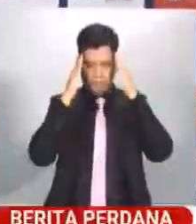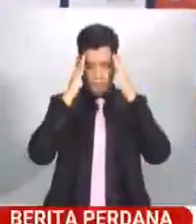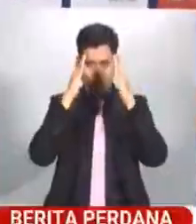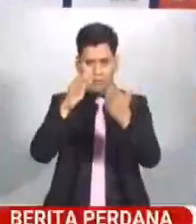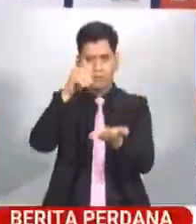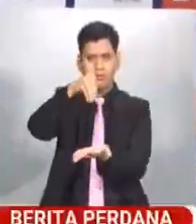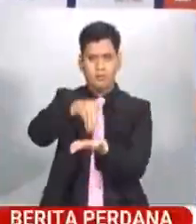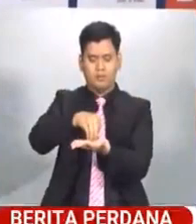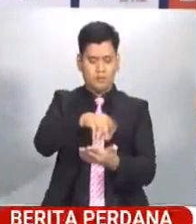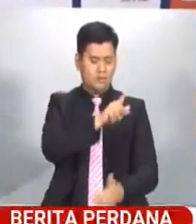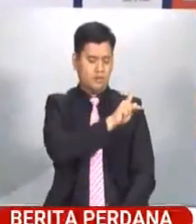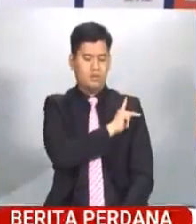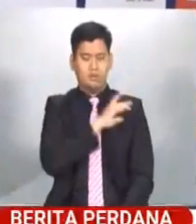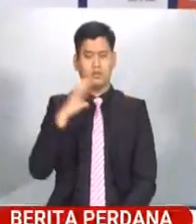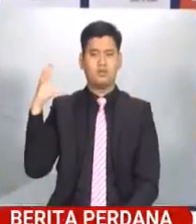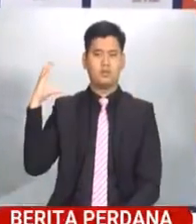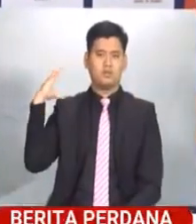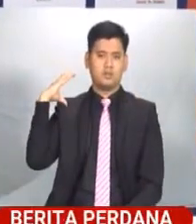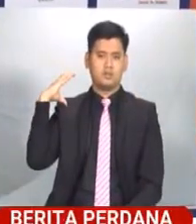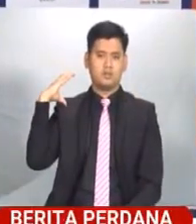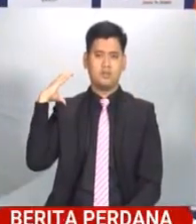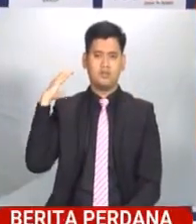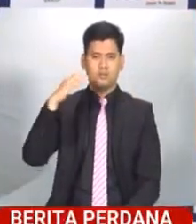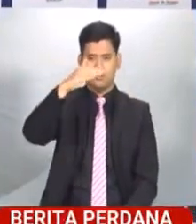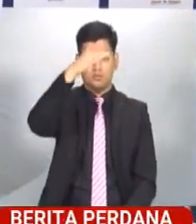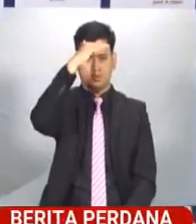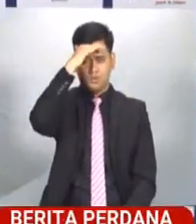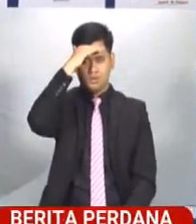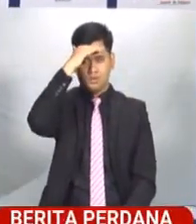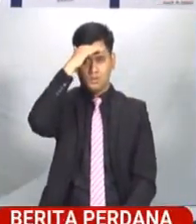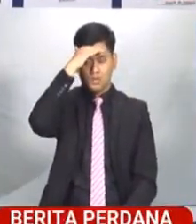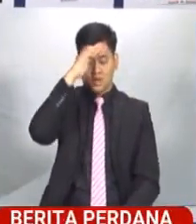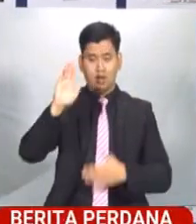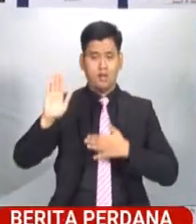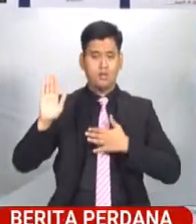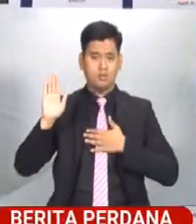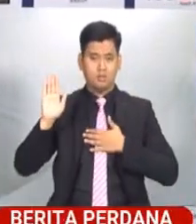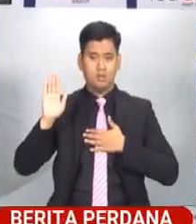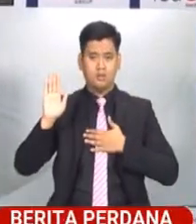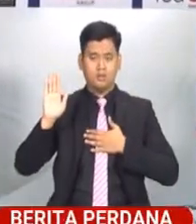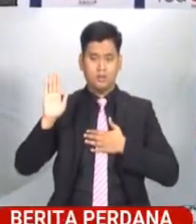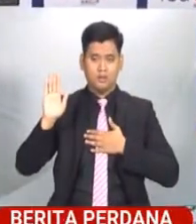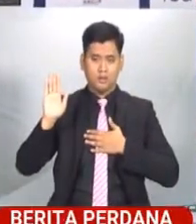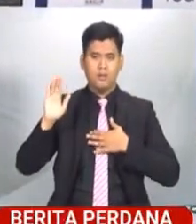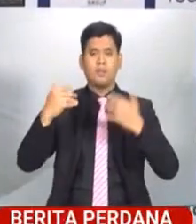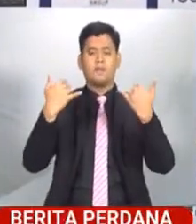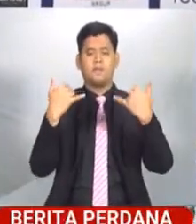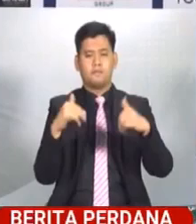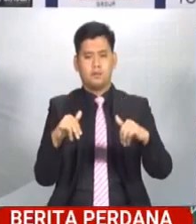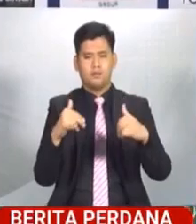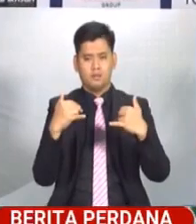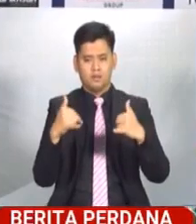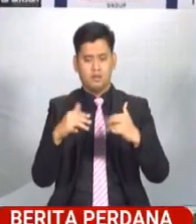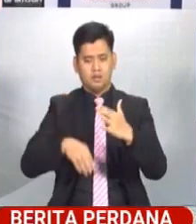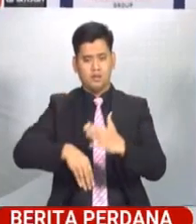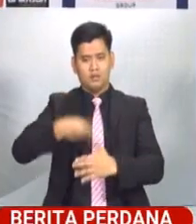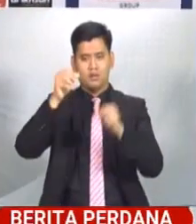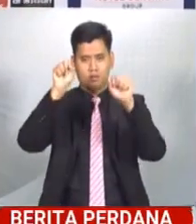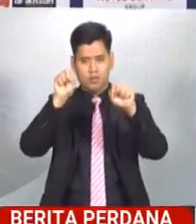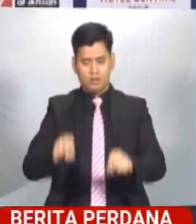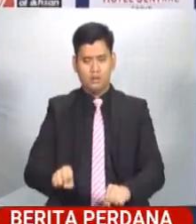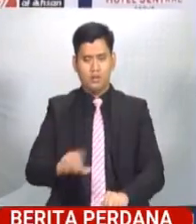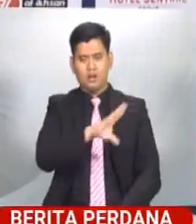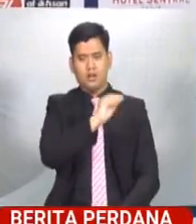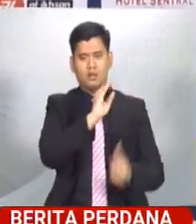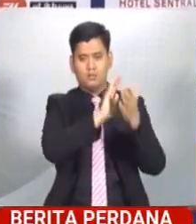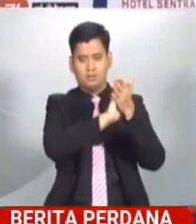Sementara itu, Ketua Jurulatih Johor Darul Azim JDT, Benjamin Mora, mengakui pemainnya bermain di luar kemampuan dan turut memuji pasukan